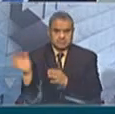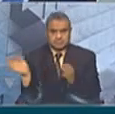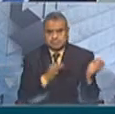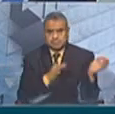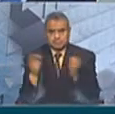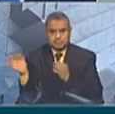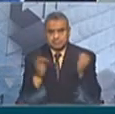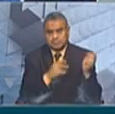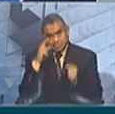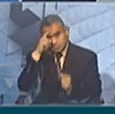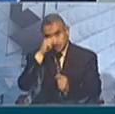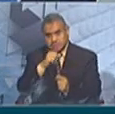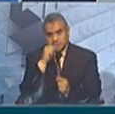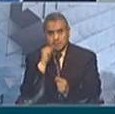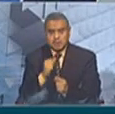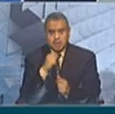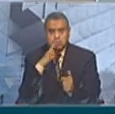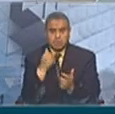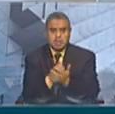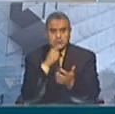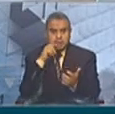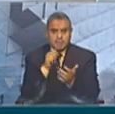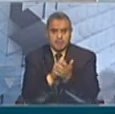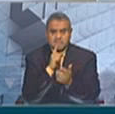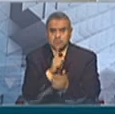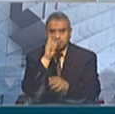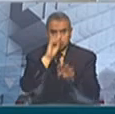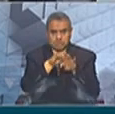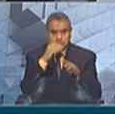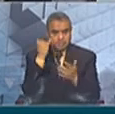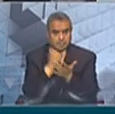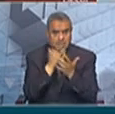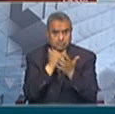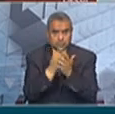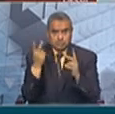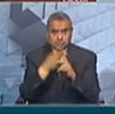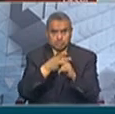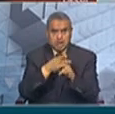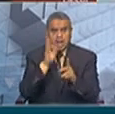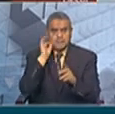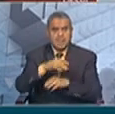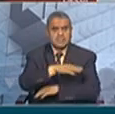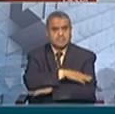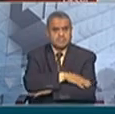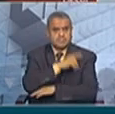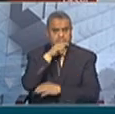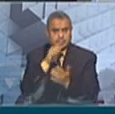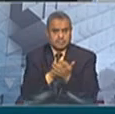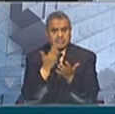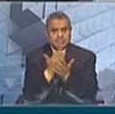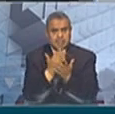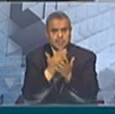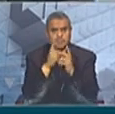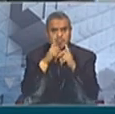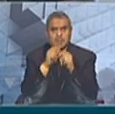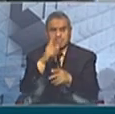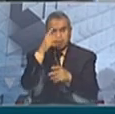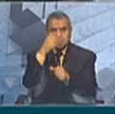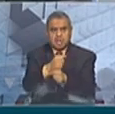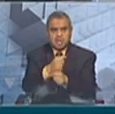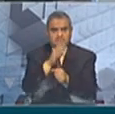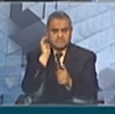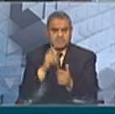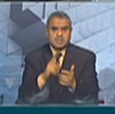إطار طائفي ولن يسمح للشارع، الشارع الذي يتحرك من منطلق وطني لبناني وليس من منطلق